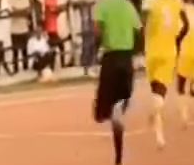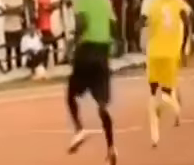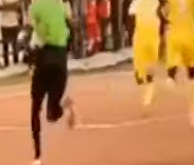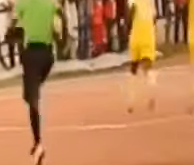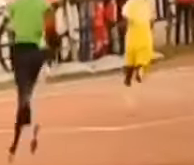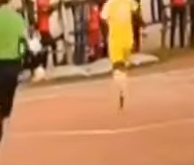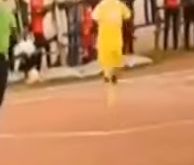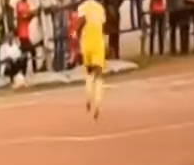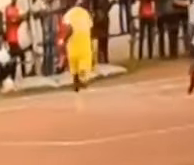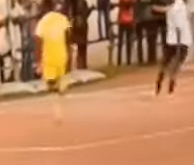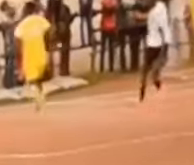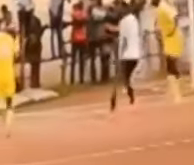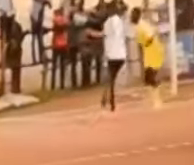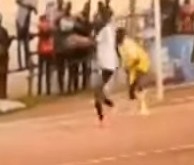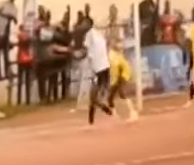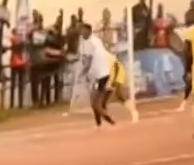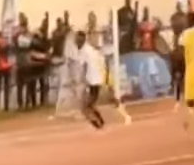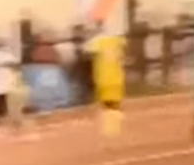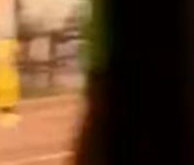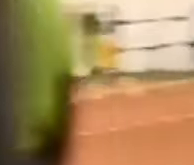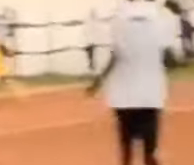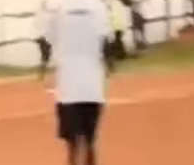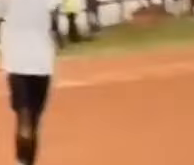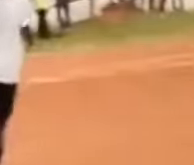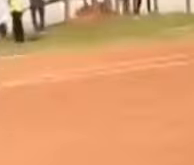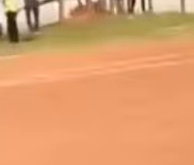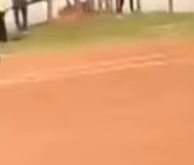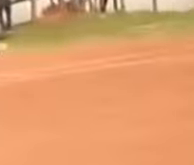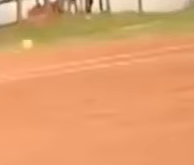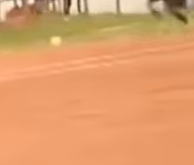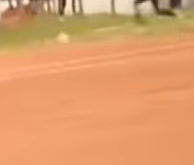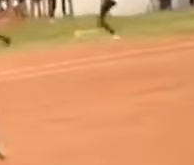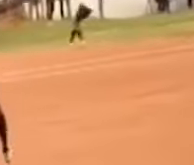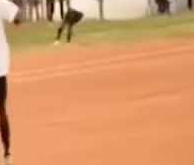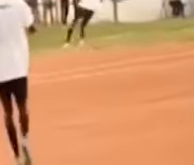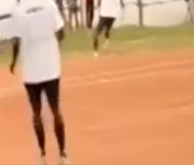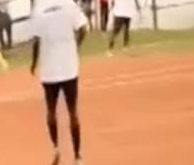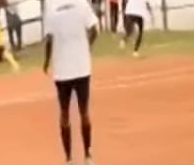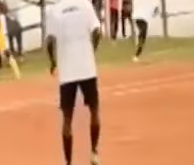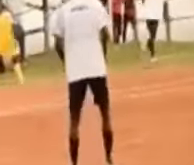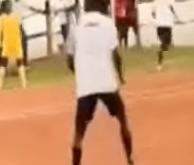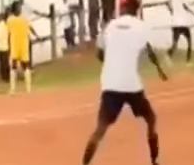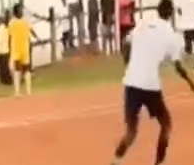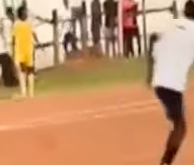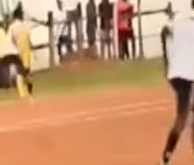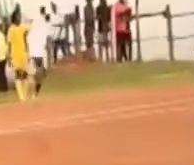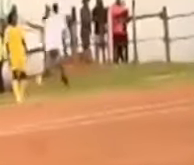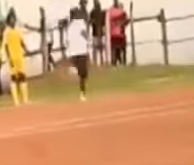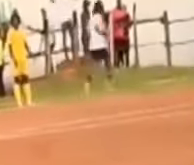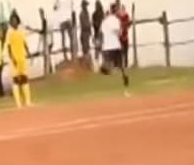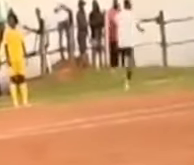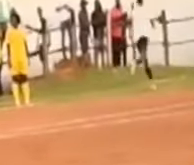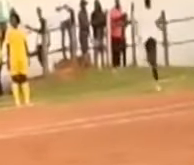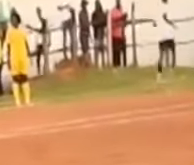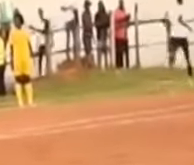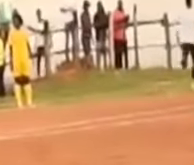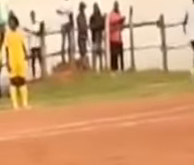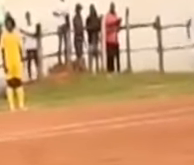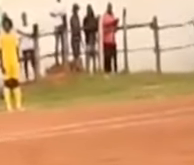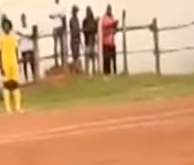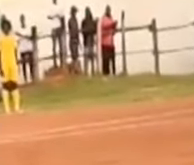ekibinja ekyokubiri n'obubonero 17 Buweekula 12, nga Kabula ekulembedde ekyokusatu n'obubonero